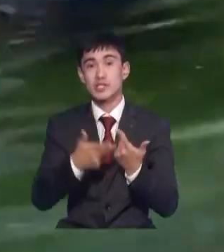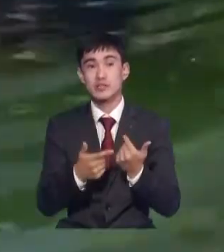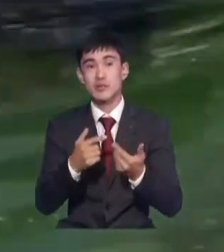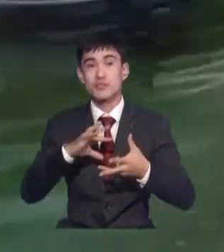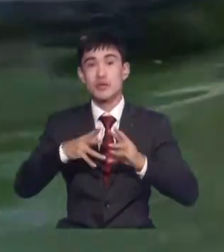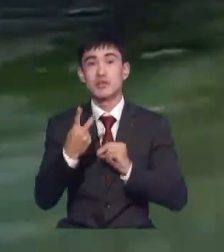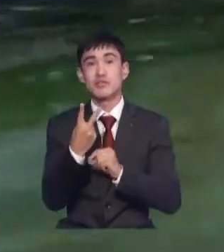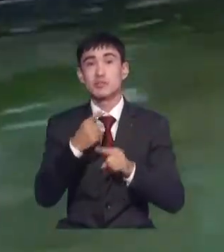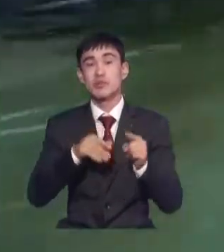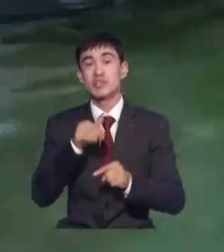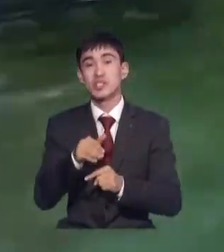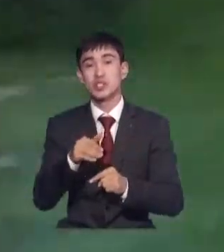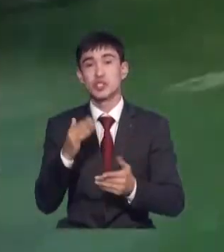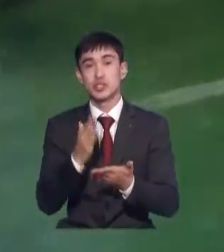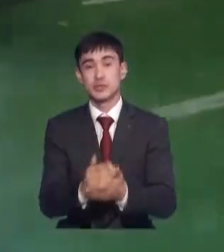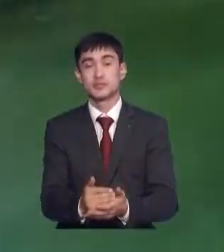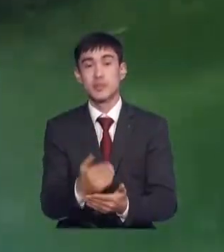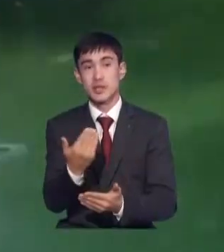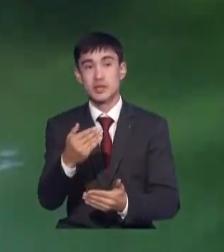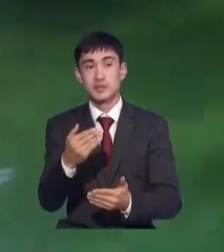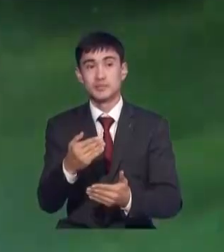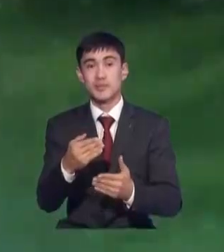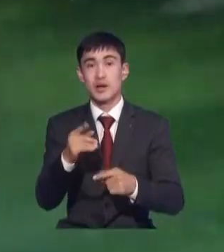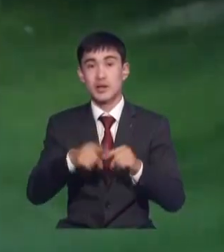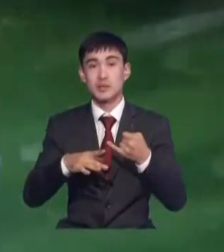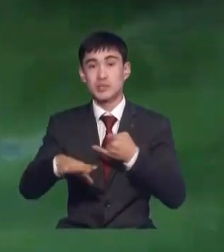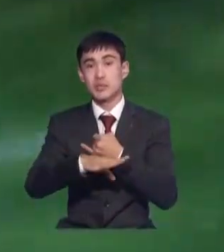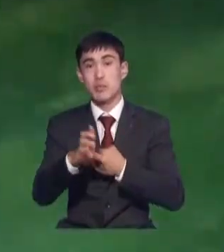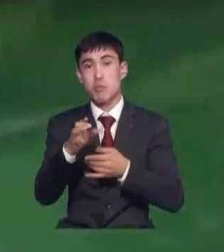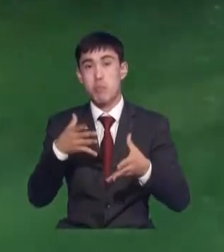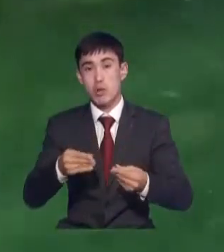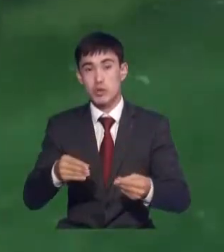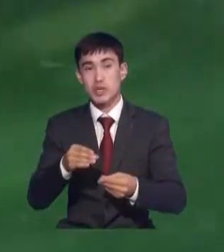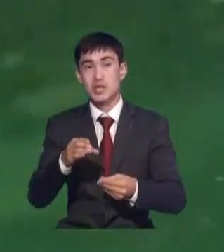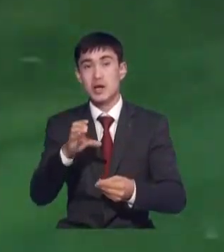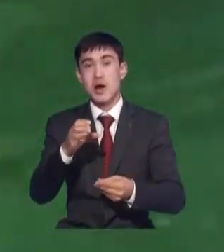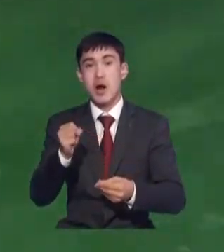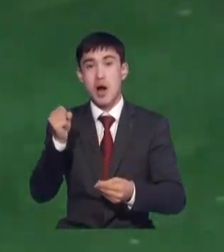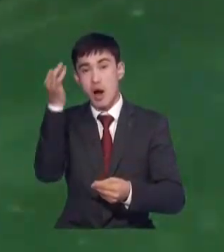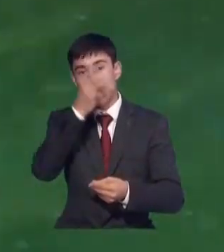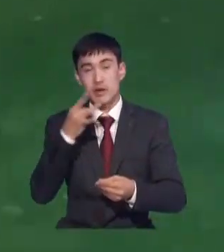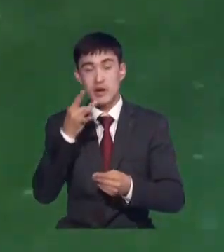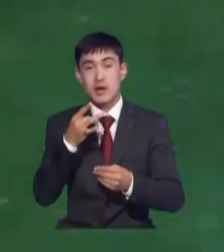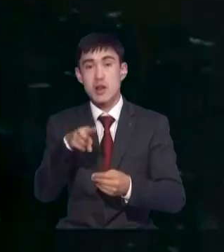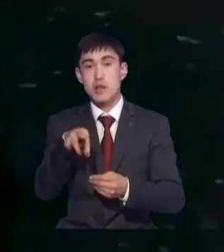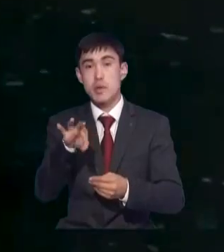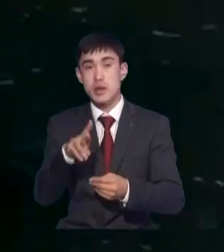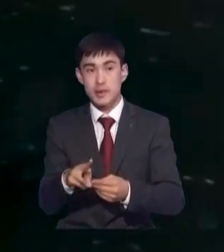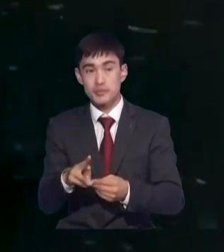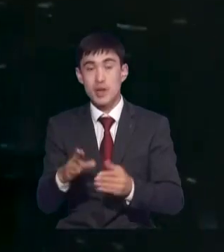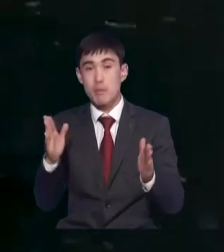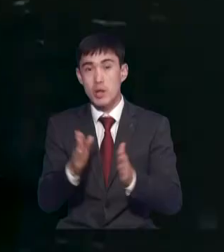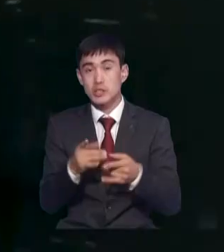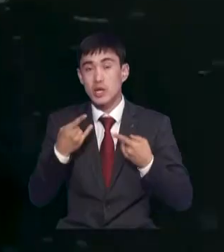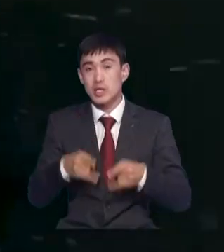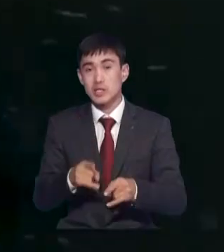всего 2500 особей. И их родными землями являются болота и леса Западной Африки, особенно Либерии. Малышка, которая